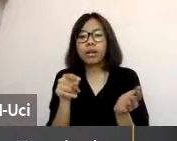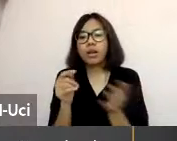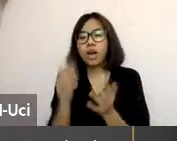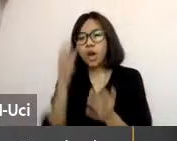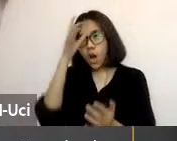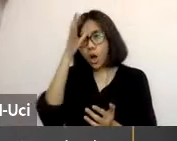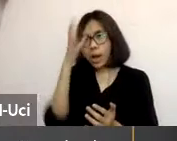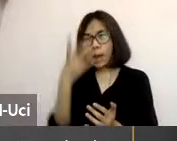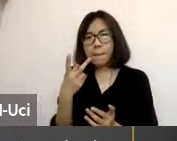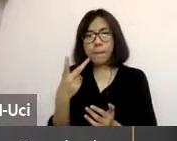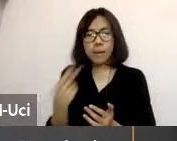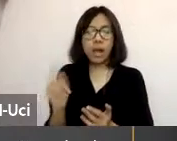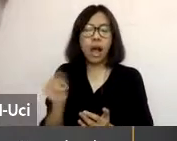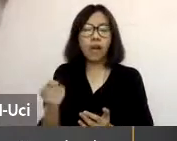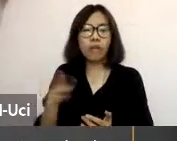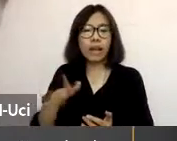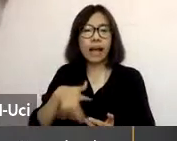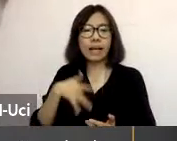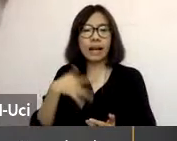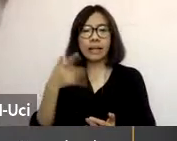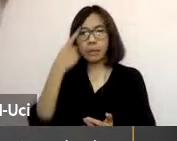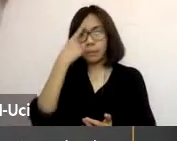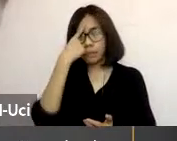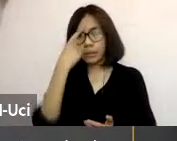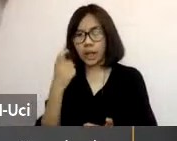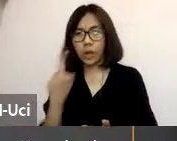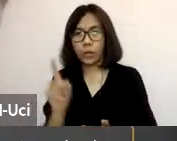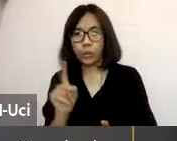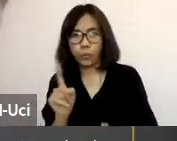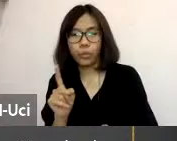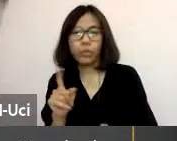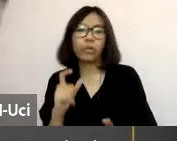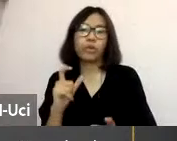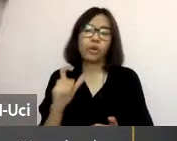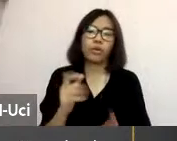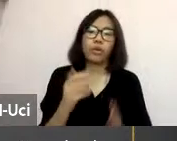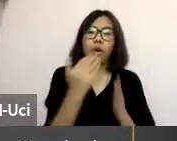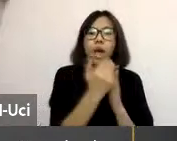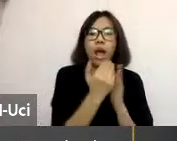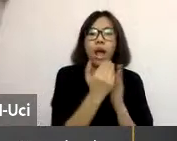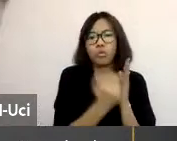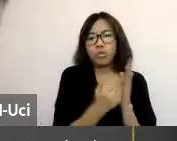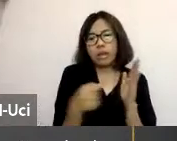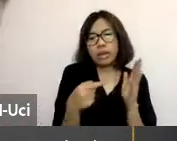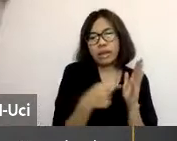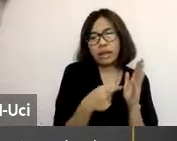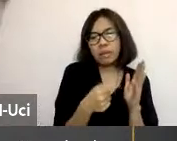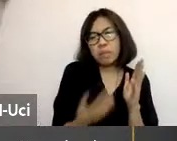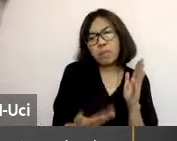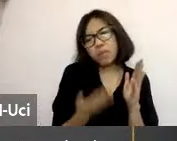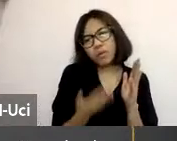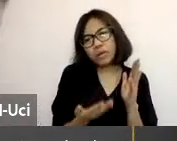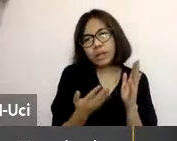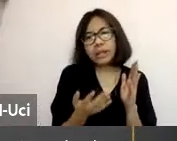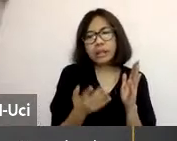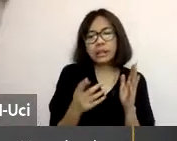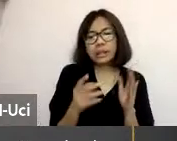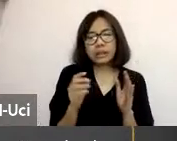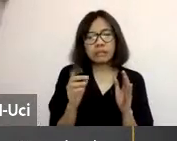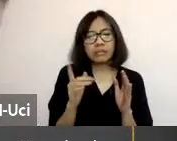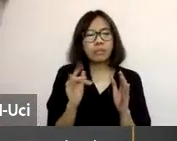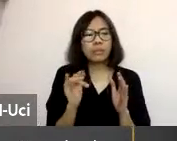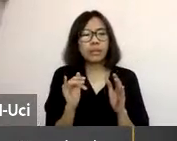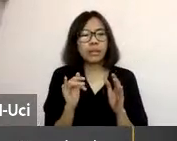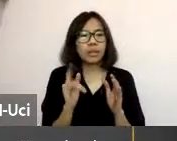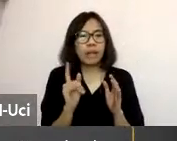dari konsumennya Jadi kalau misalnya ada isu terkait dengan misalnya tadi aturan yang mungkin ya tadi sempat disebut jebakan Batman gitu